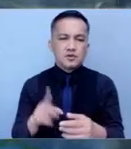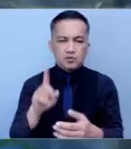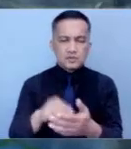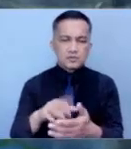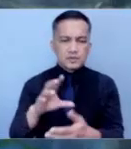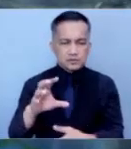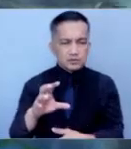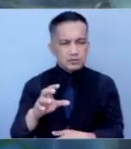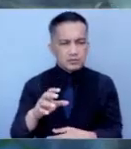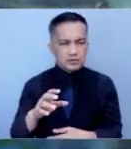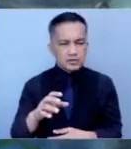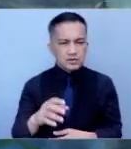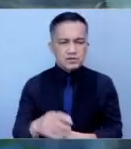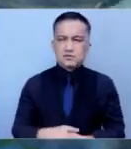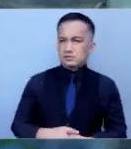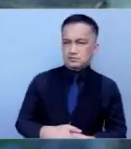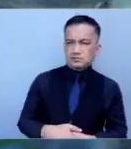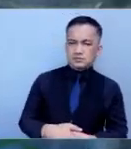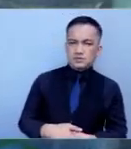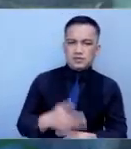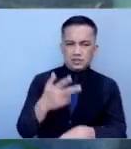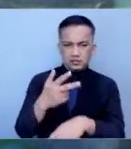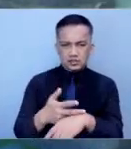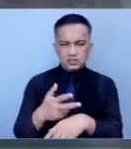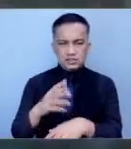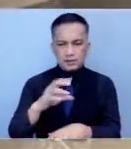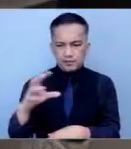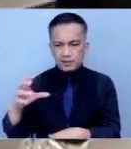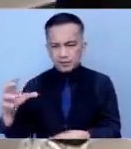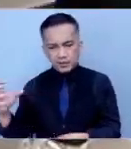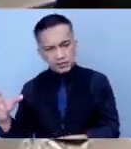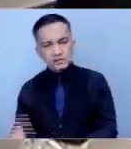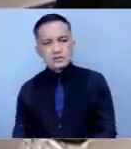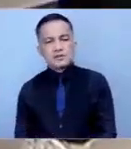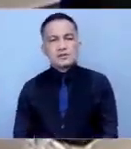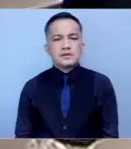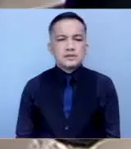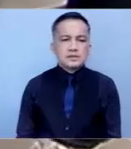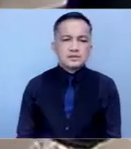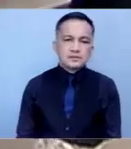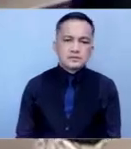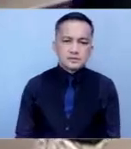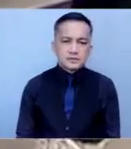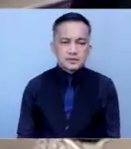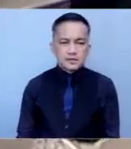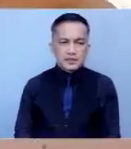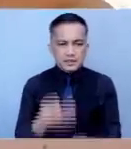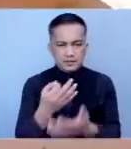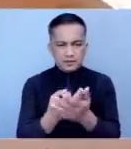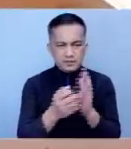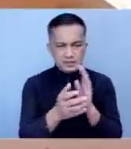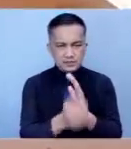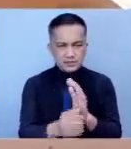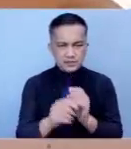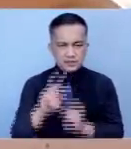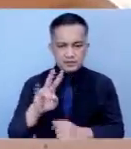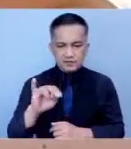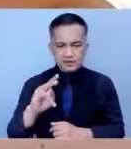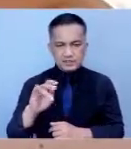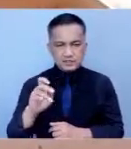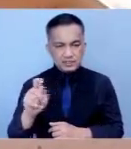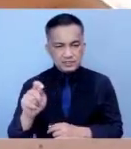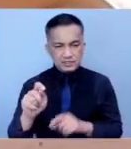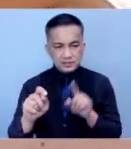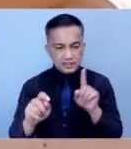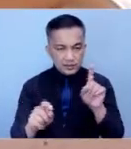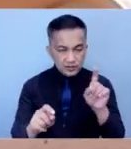1,500 bali, 3 beses na 500 dyan. Kung ang financial expert na si Vincent Trapisura ang